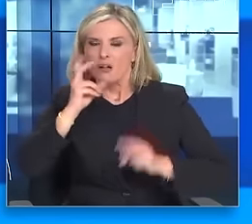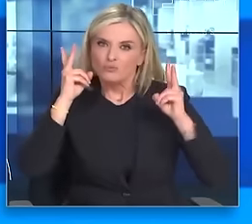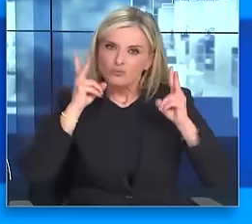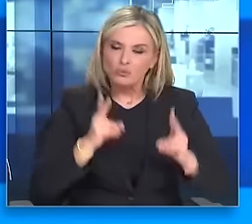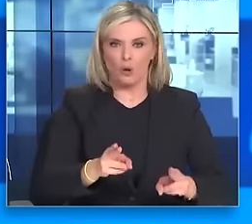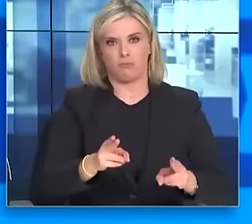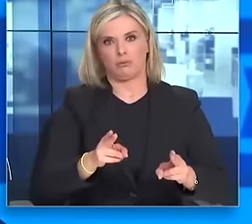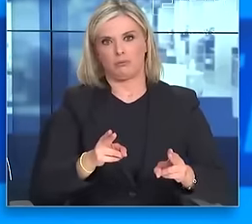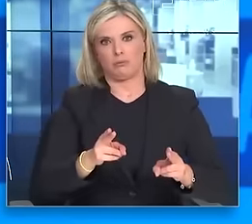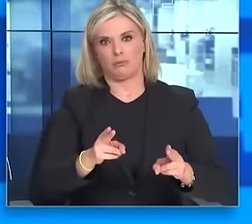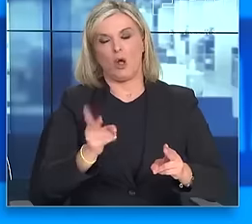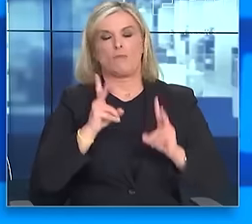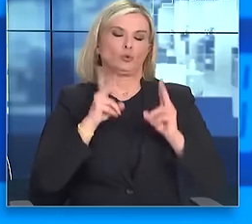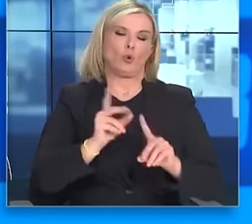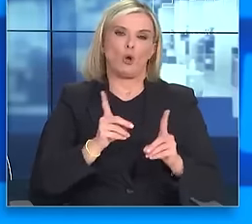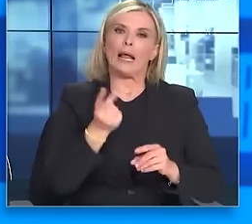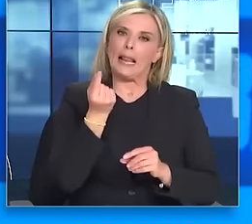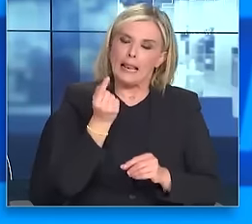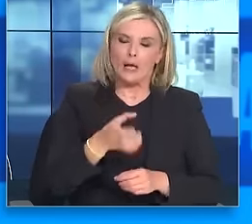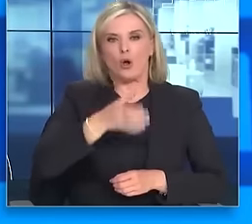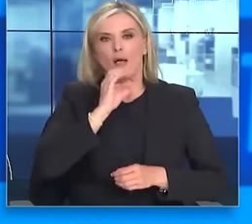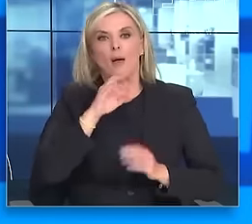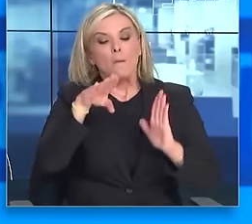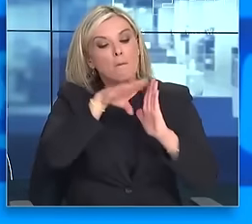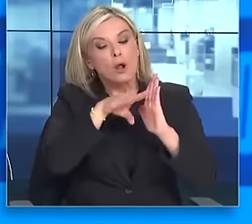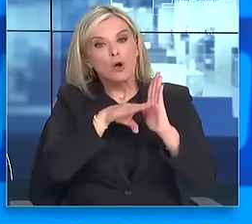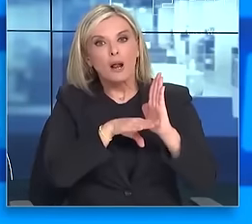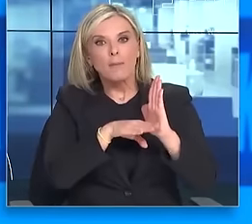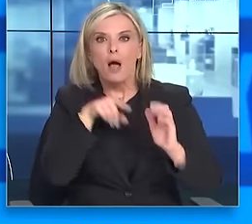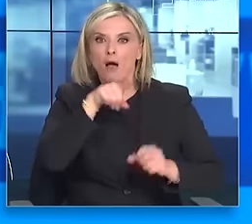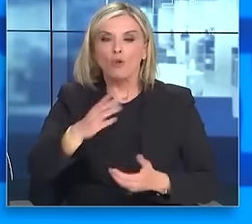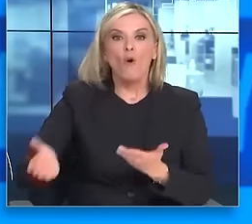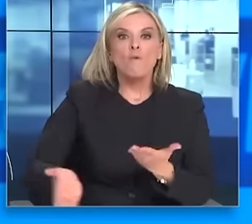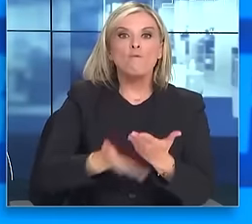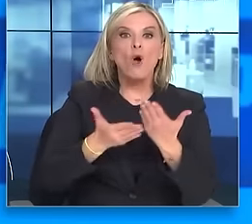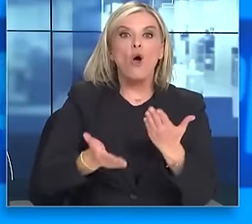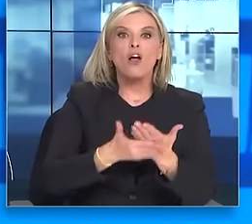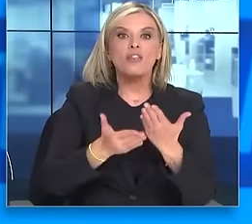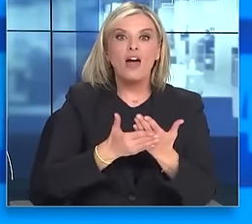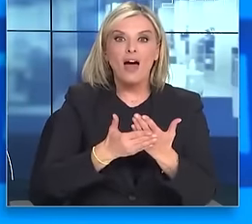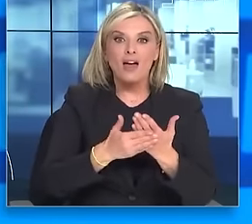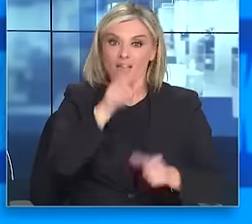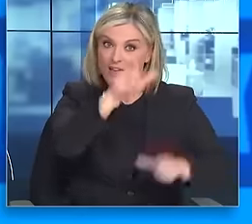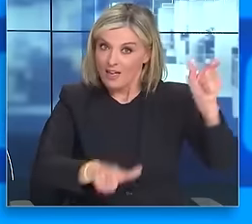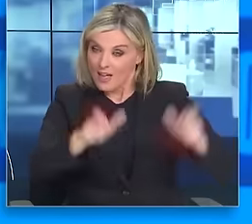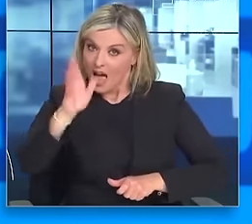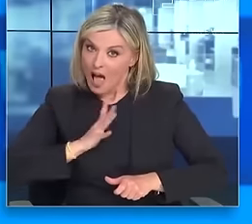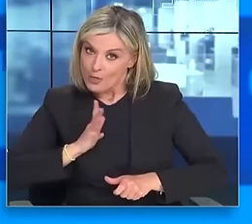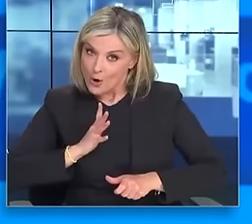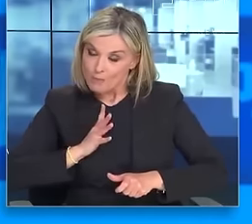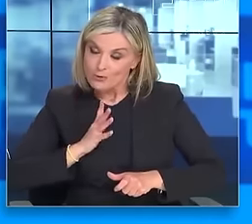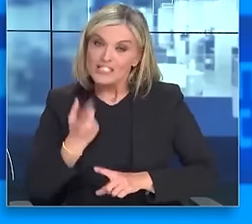με πολύ ηλιολογισμένα. Όλα αυτά κάνουν τελικά τεράστια διαφορά στη δημόσια υγεία του πληθυσμού. Άρα